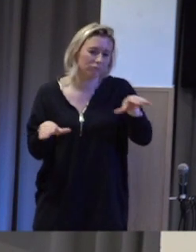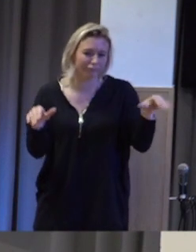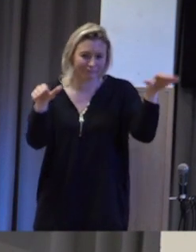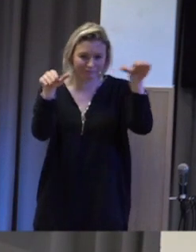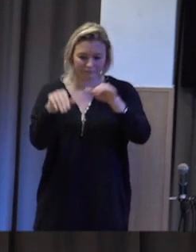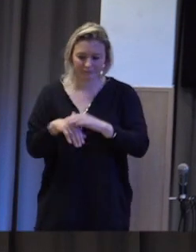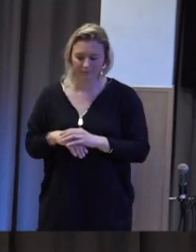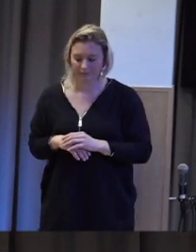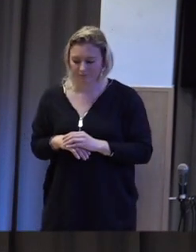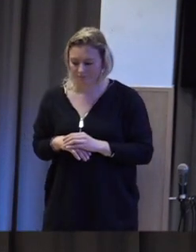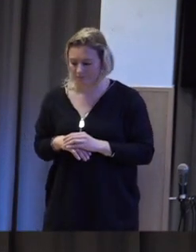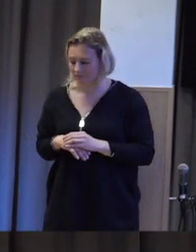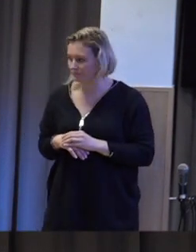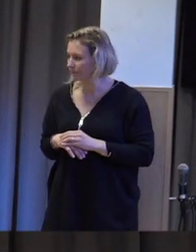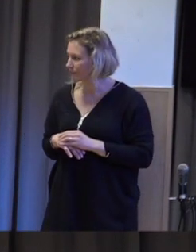Il y en a d'autres qui disent,